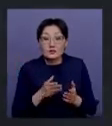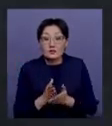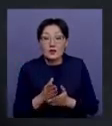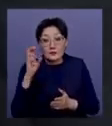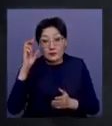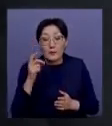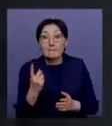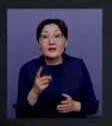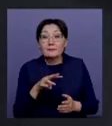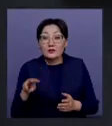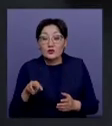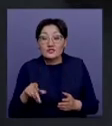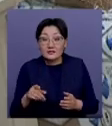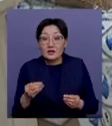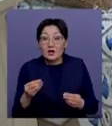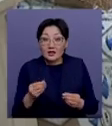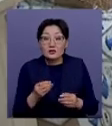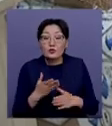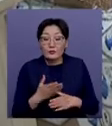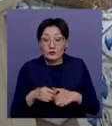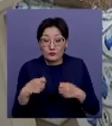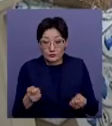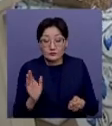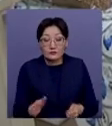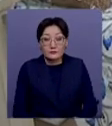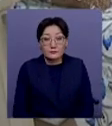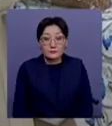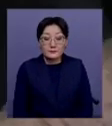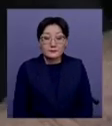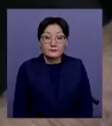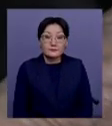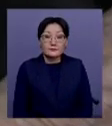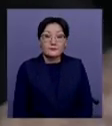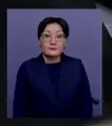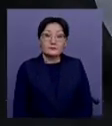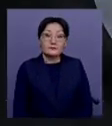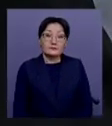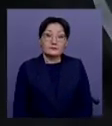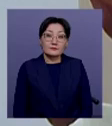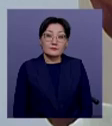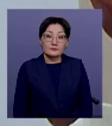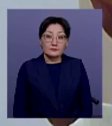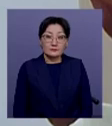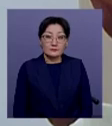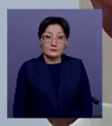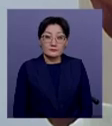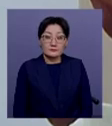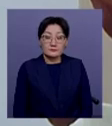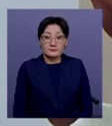мемлекет 1 миллион теңге көлемінде қаржылай көмек көрсетеді. Ұлағат Арғынұлы, Мұрат Тайжанов, Алматы телеарнасы.